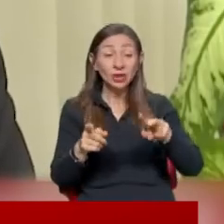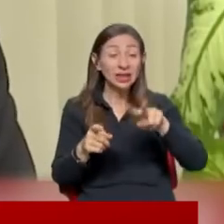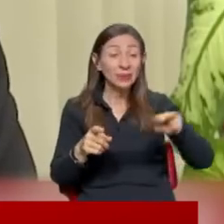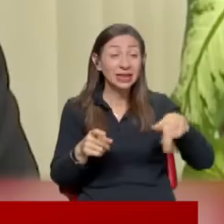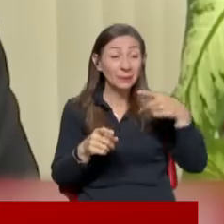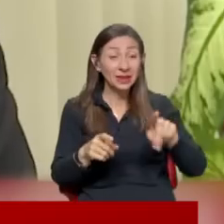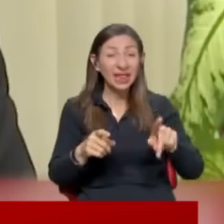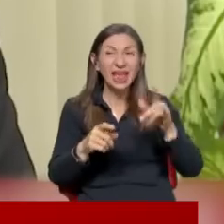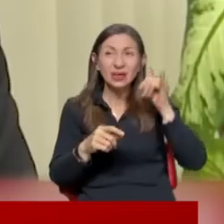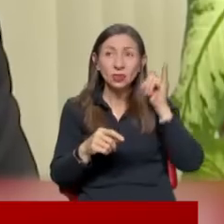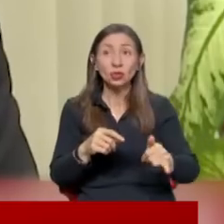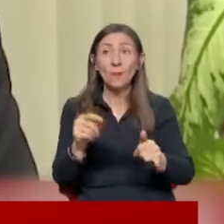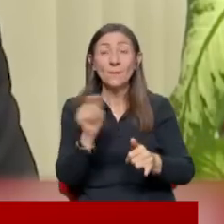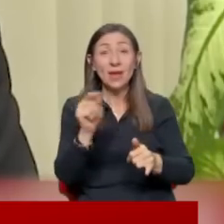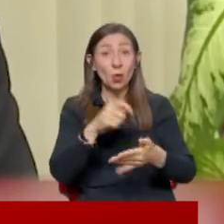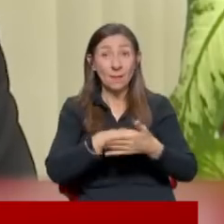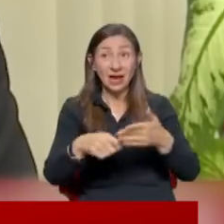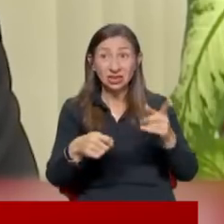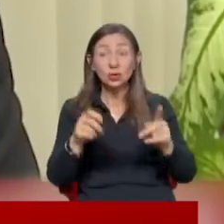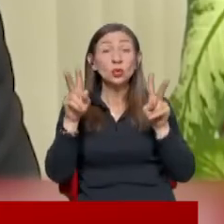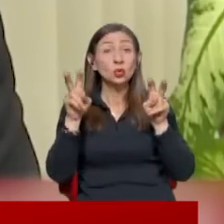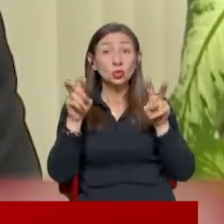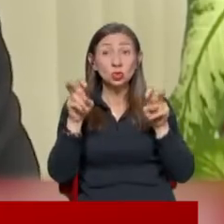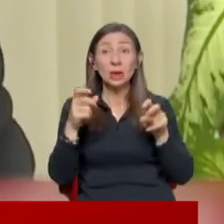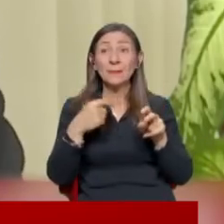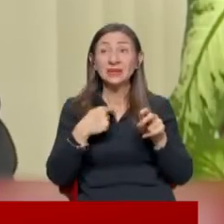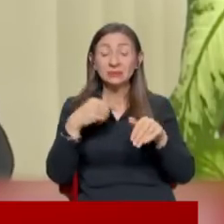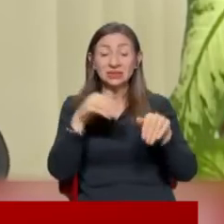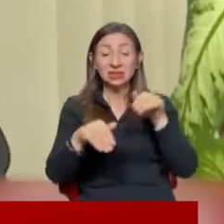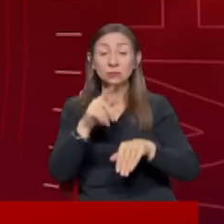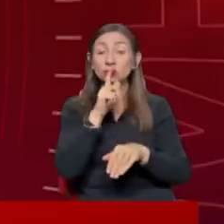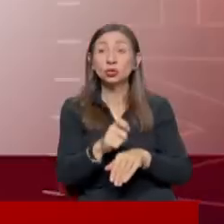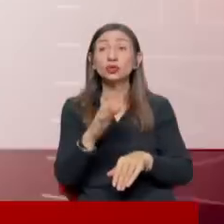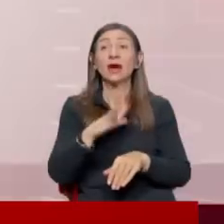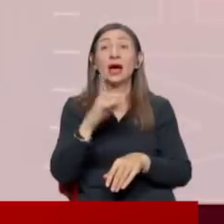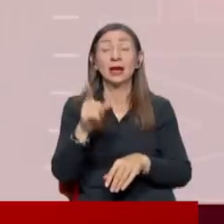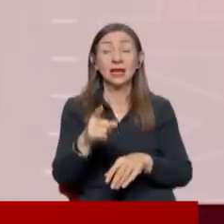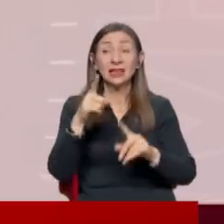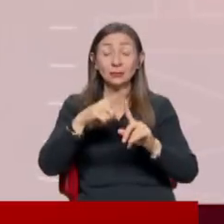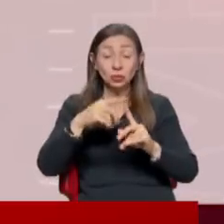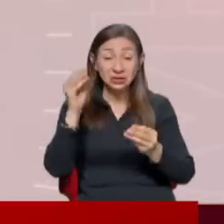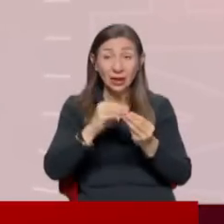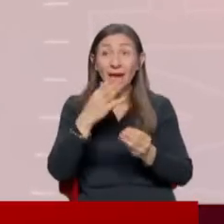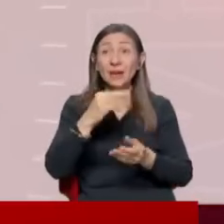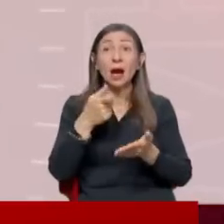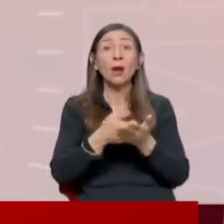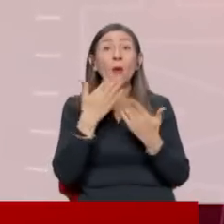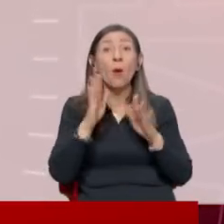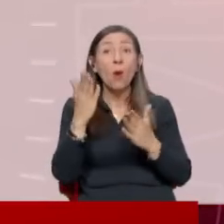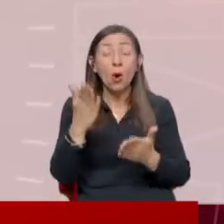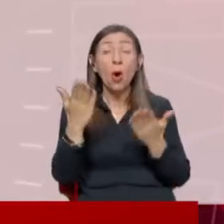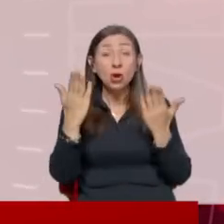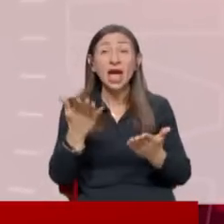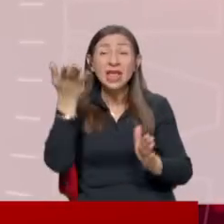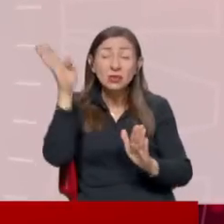bin lira en az memur maaşı meselesi bizim seçim beyannamemizde. Temmuz zamlarında emeklinin adı bile geçmiyor.